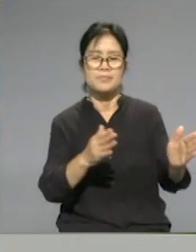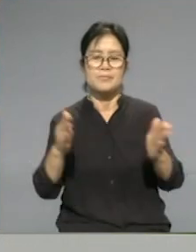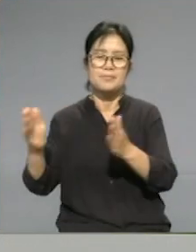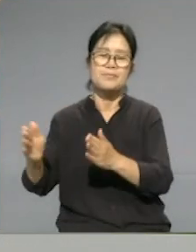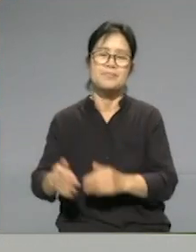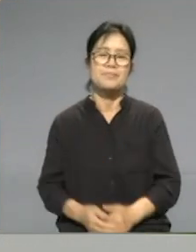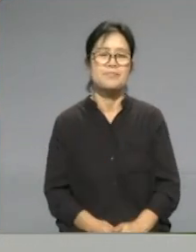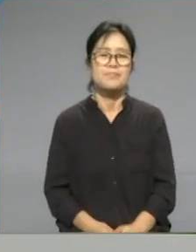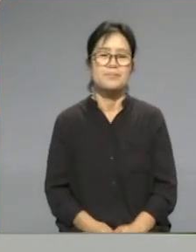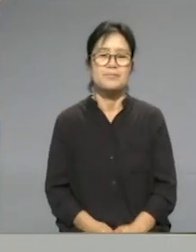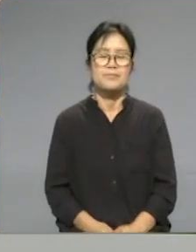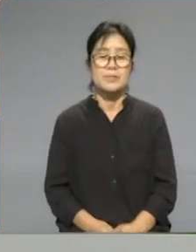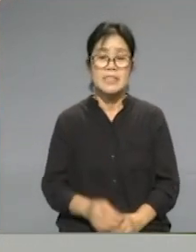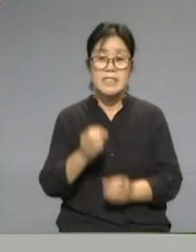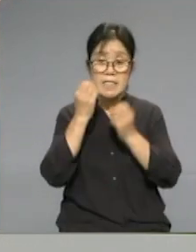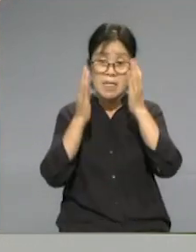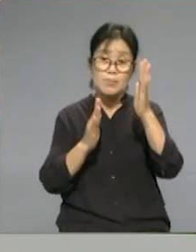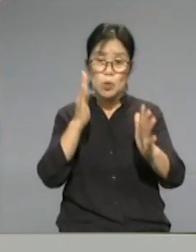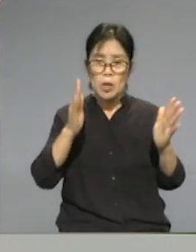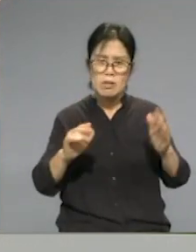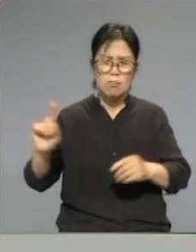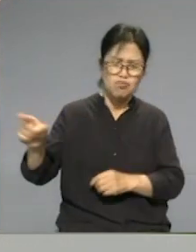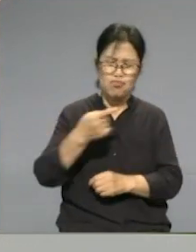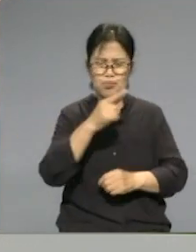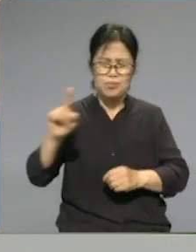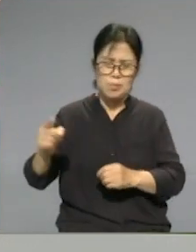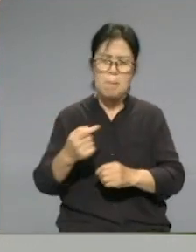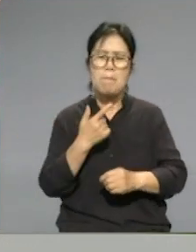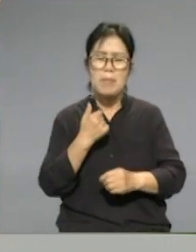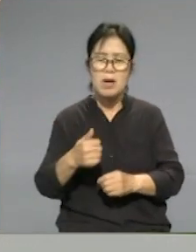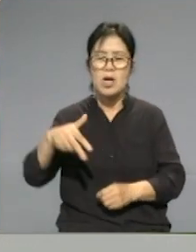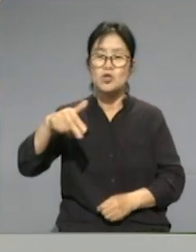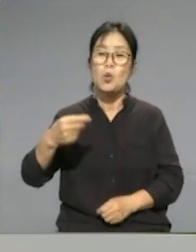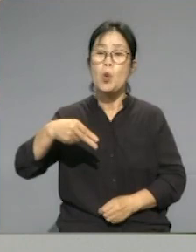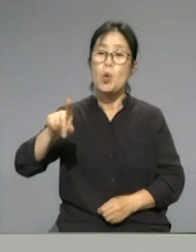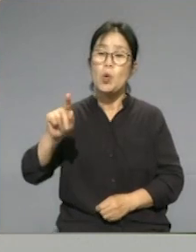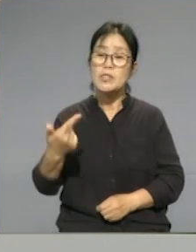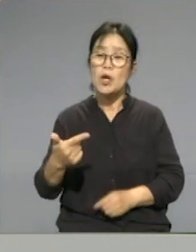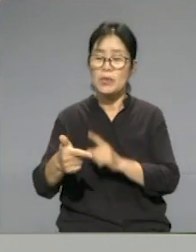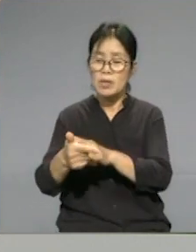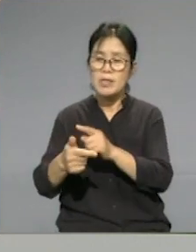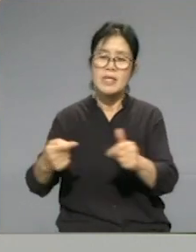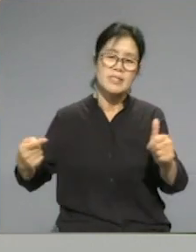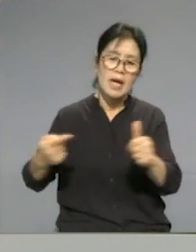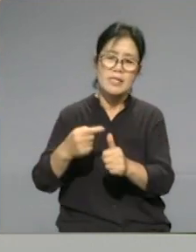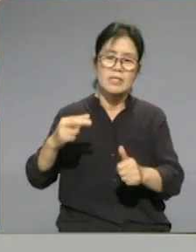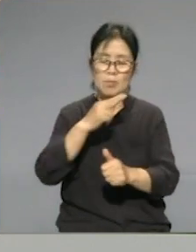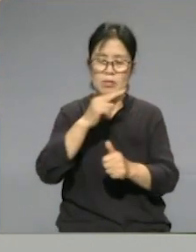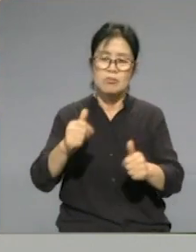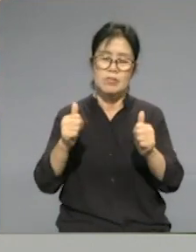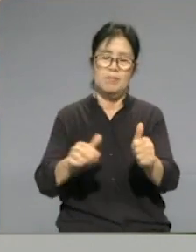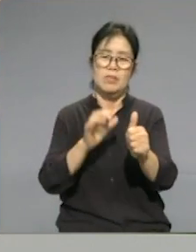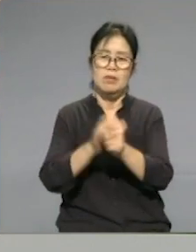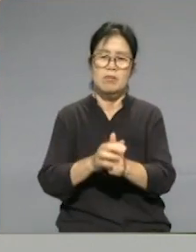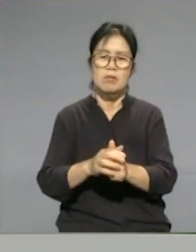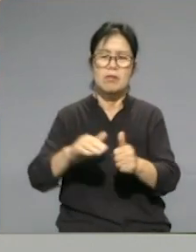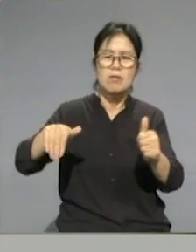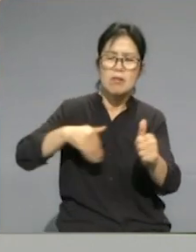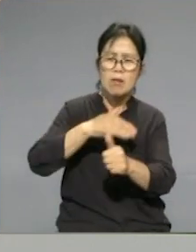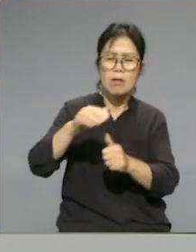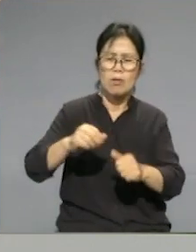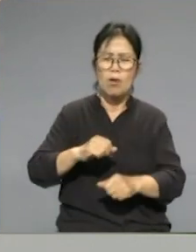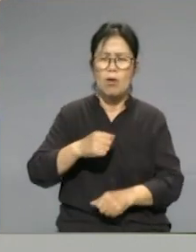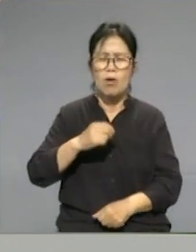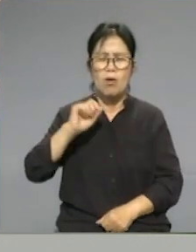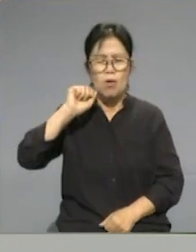다음 소식입니다. 신림동에서 무차별 흉기 난동을 벌인 조선이 살인 혐의 등으로 재판에 넘겨졌습니다. 불우한 환경 속에서